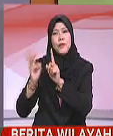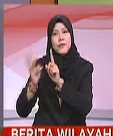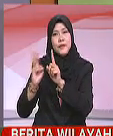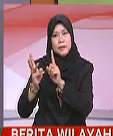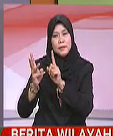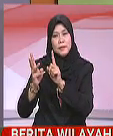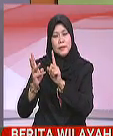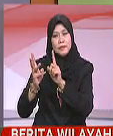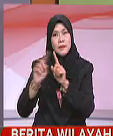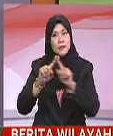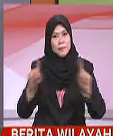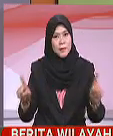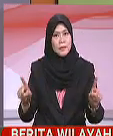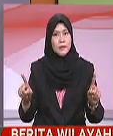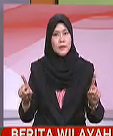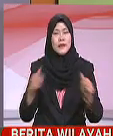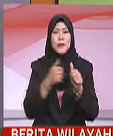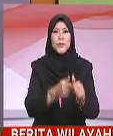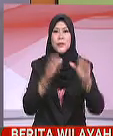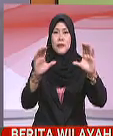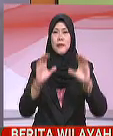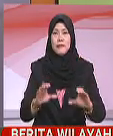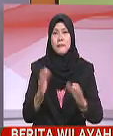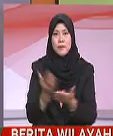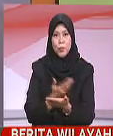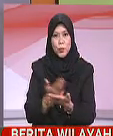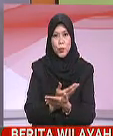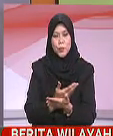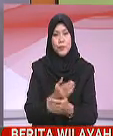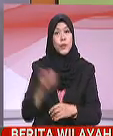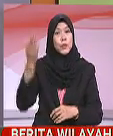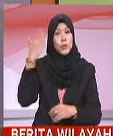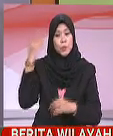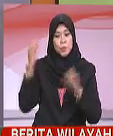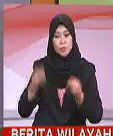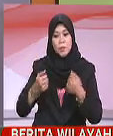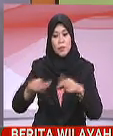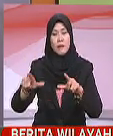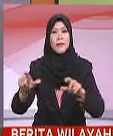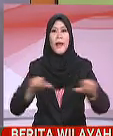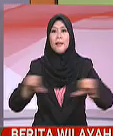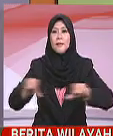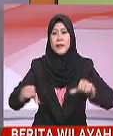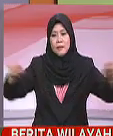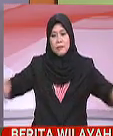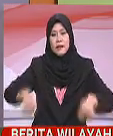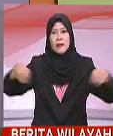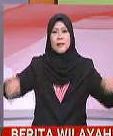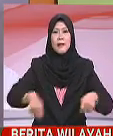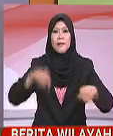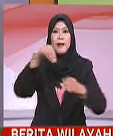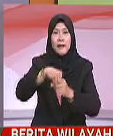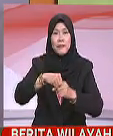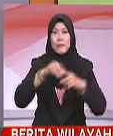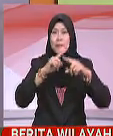Masyarakat, cuma mengikut norma baru. Sekiranya dulu kita membenarkan untuk aktiviti memasak di dalam pusat